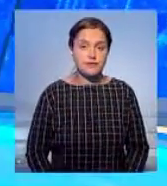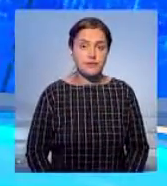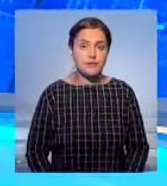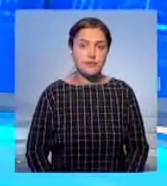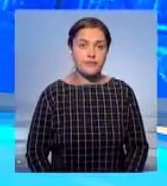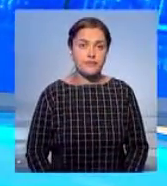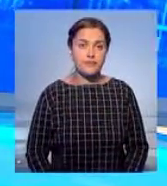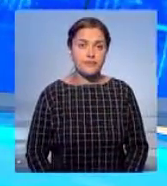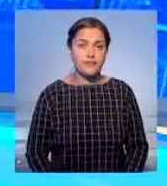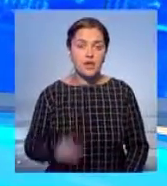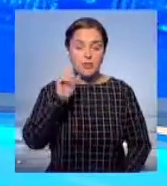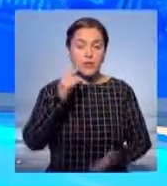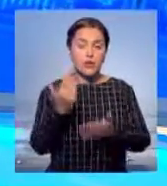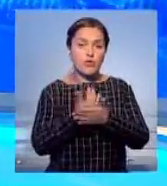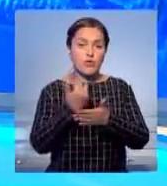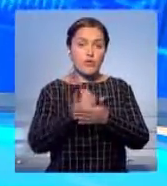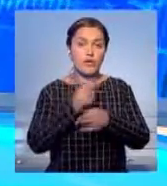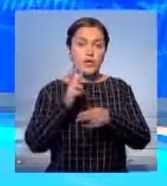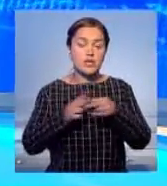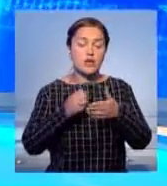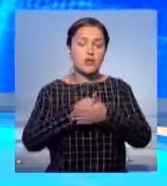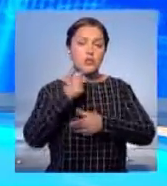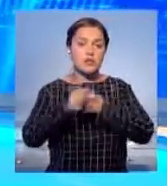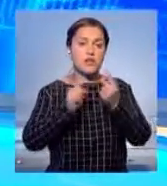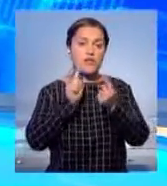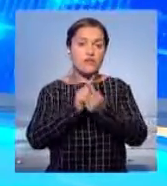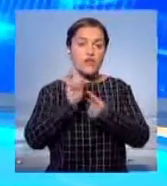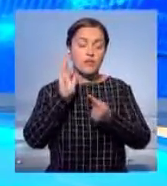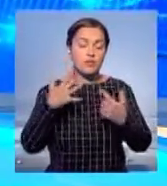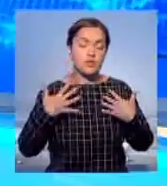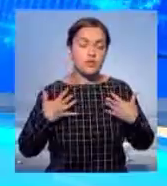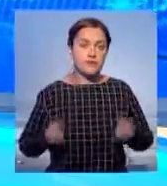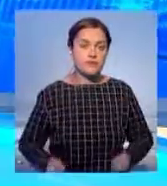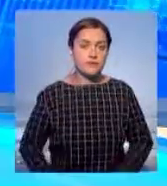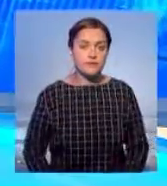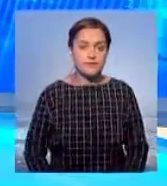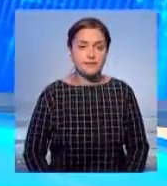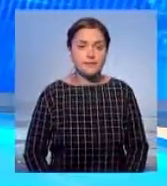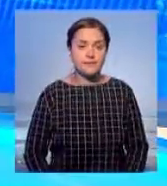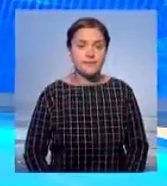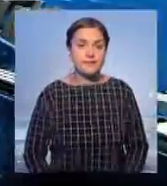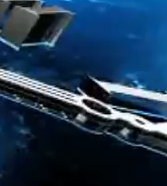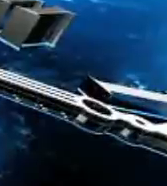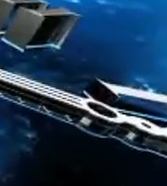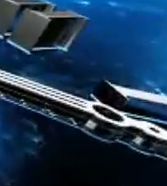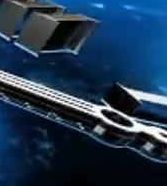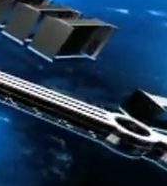И на этом все. Следите за развитием событий вместе с нами. Всего доброго и до свидания.